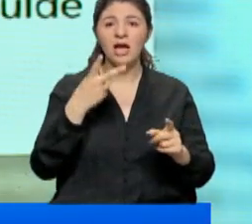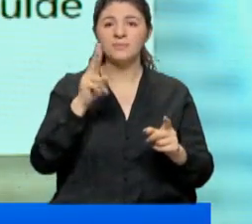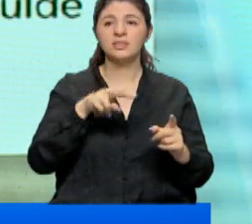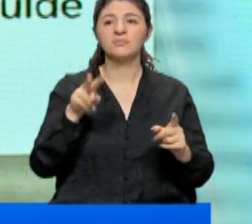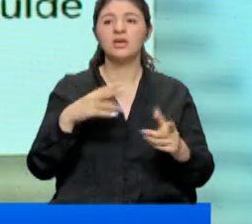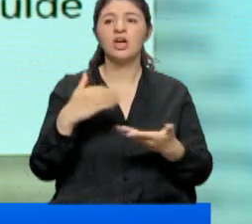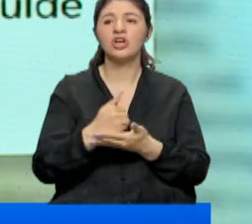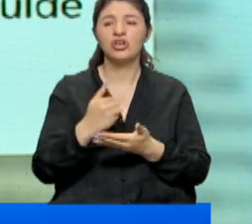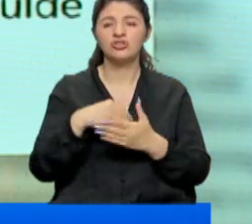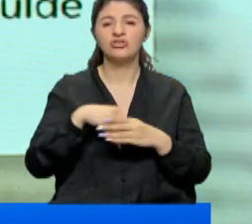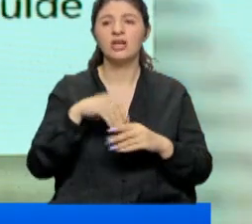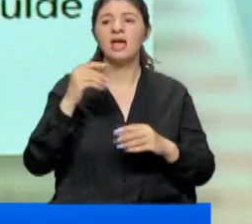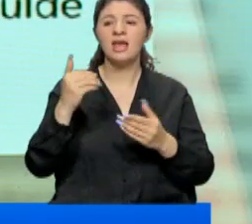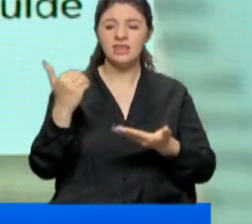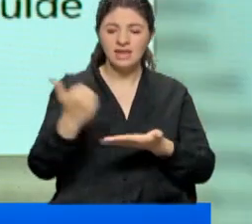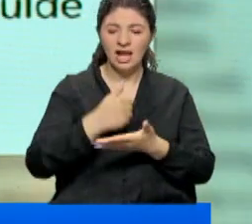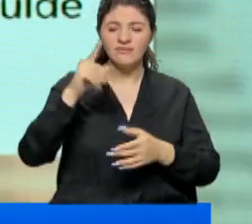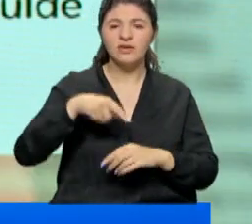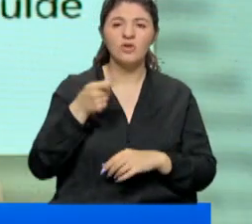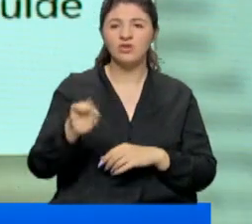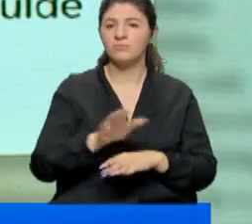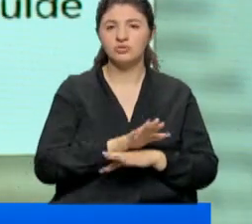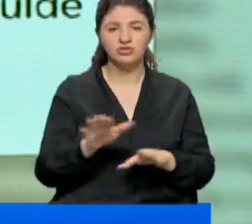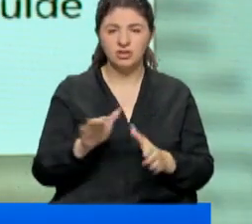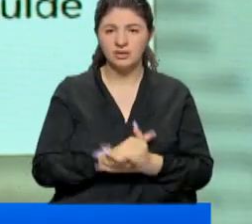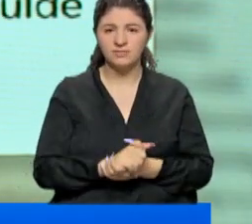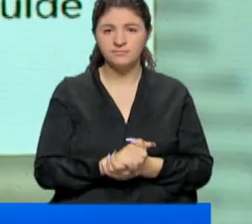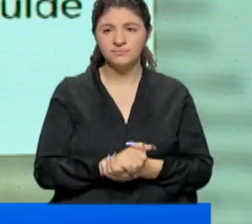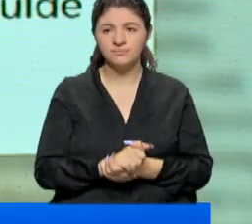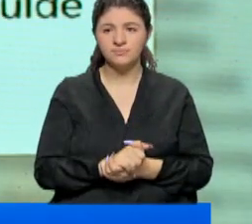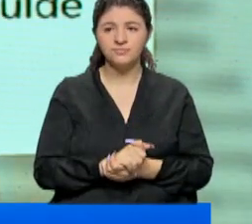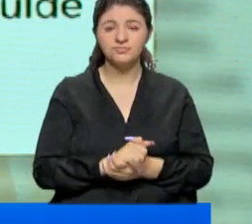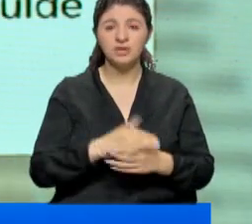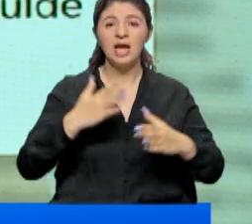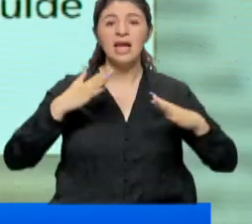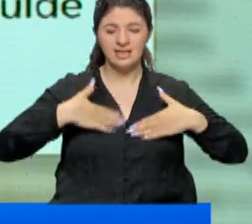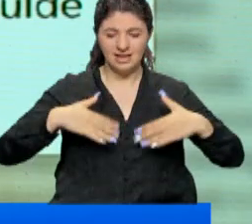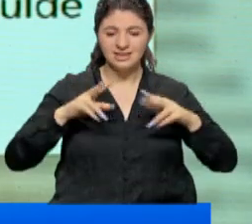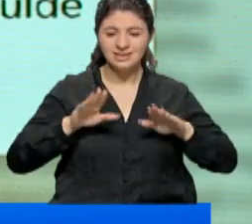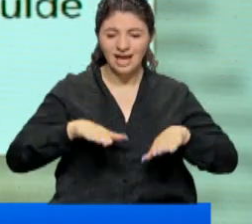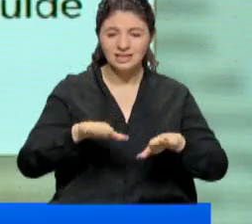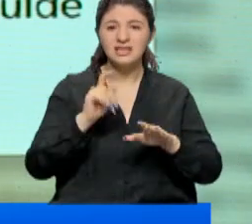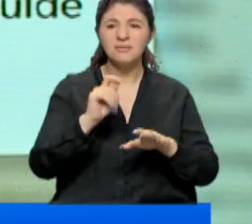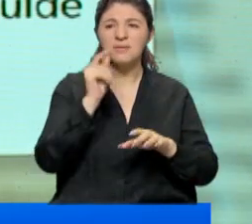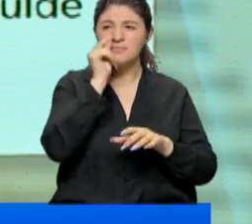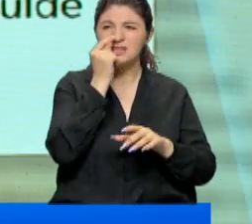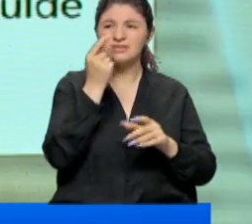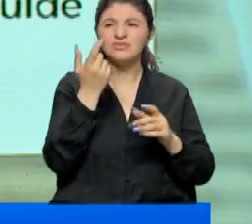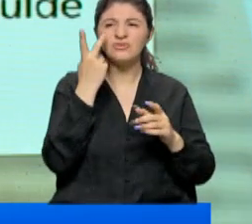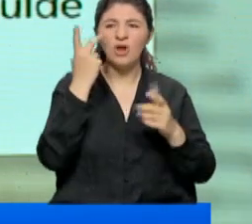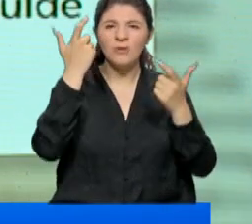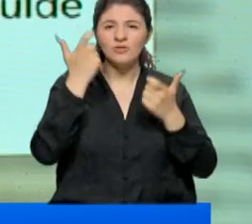2022 kazançlar için gelir vergisi ödemeyecek Terzilik yapan bir basit usul